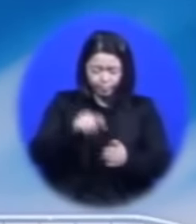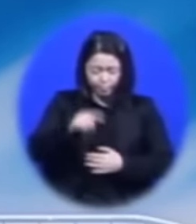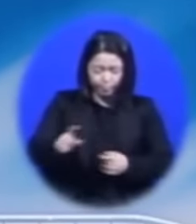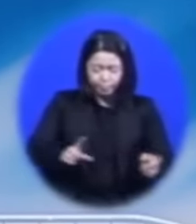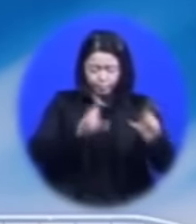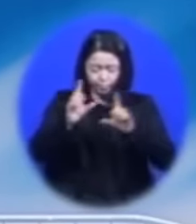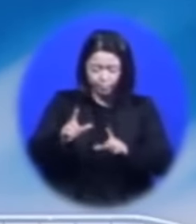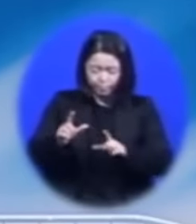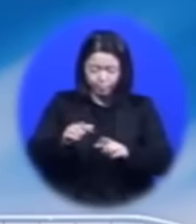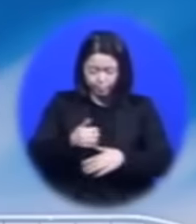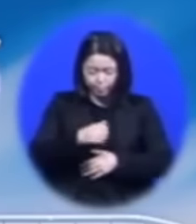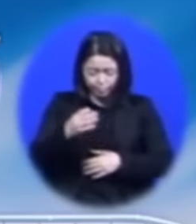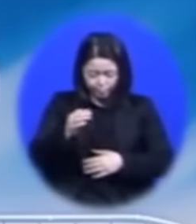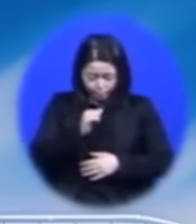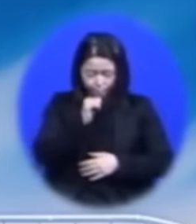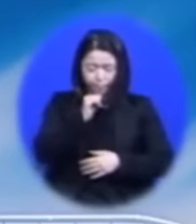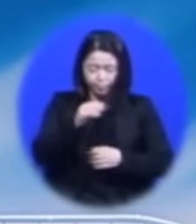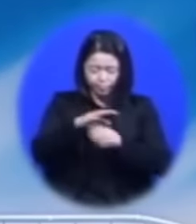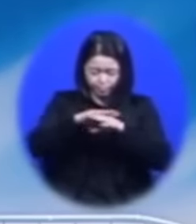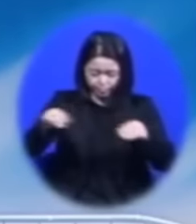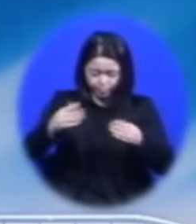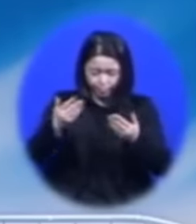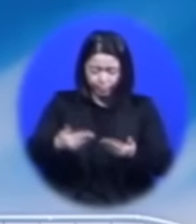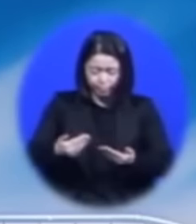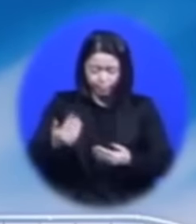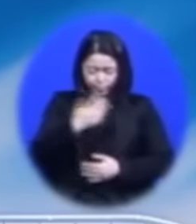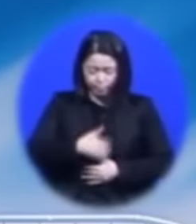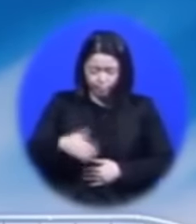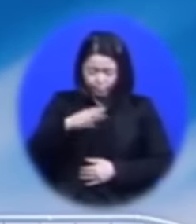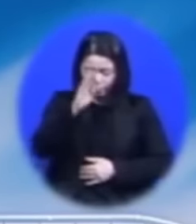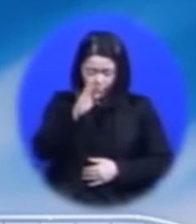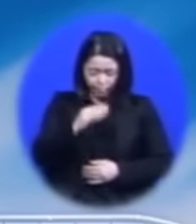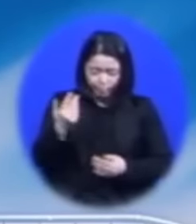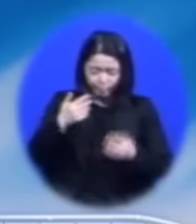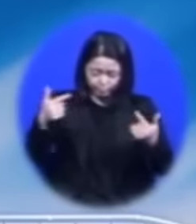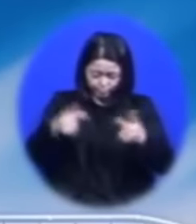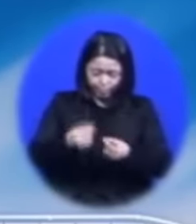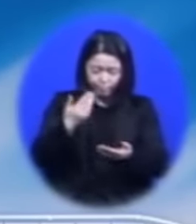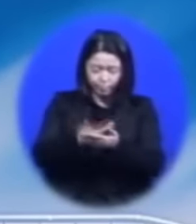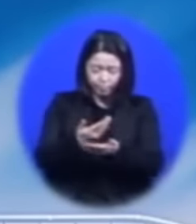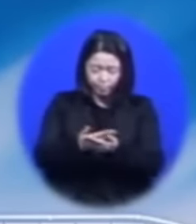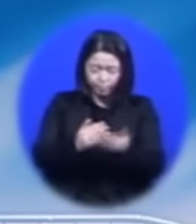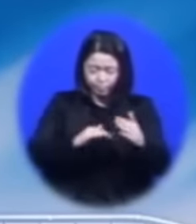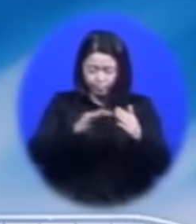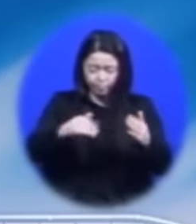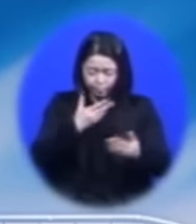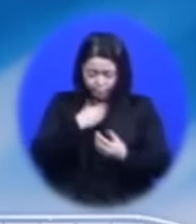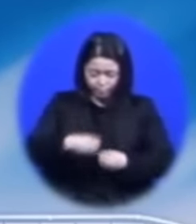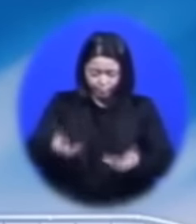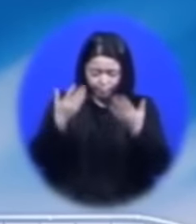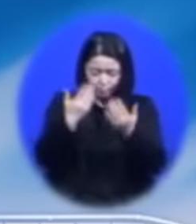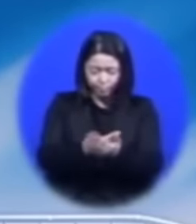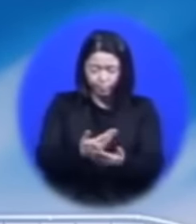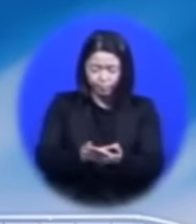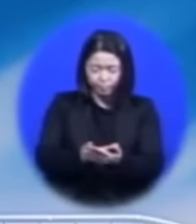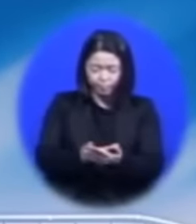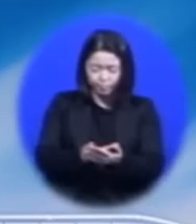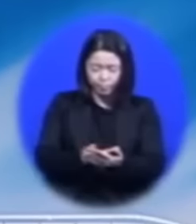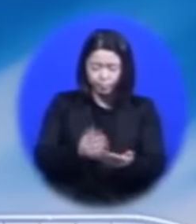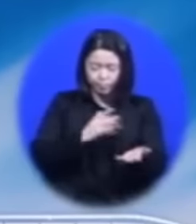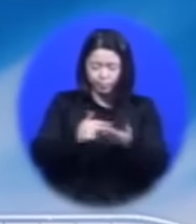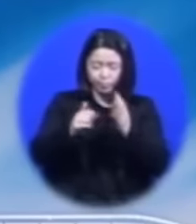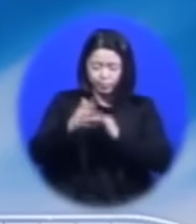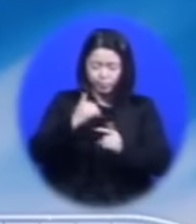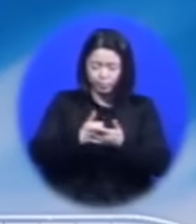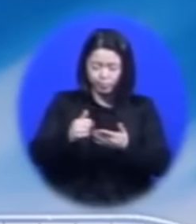삶의 공고함에서 풀어주시고 육신의 질병을 치료해 주시고 가정을 축복해 주시고 주